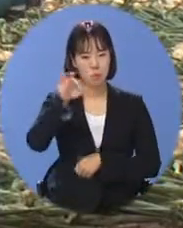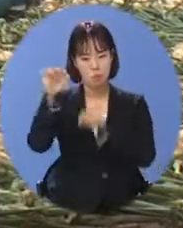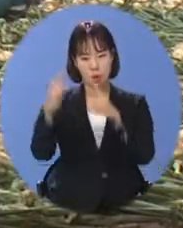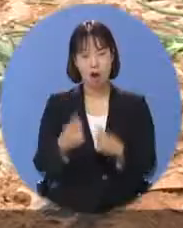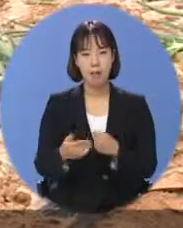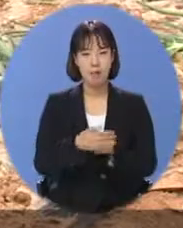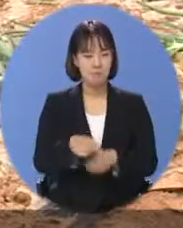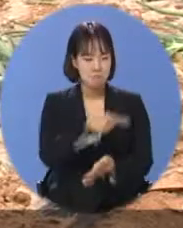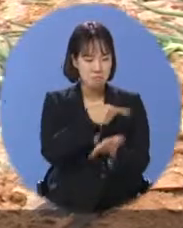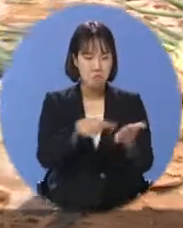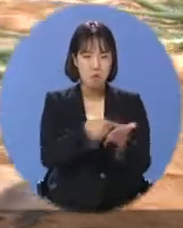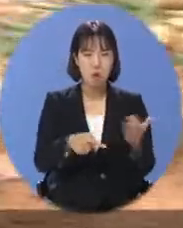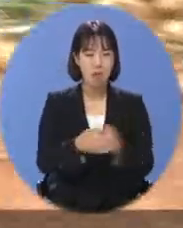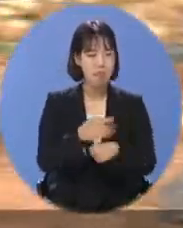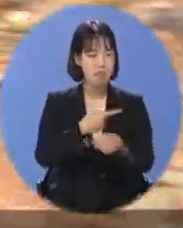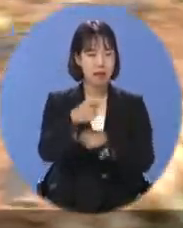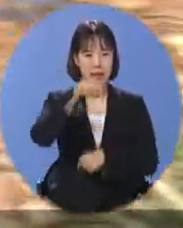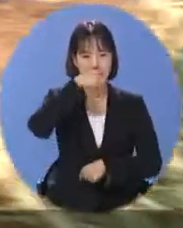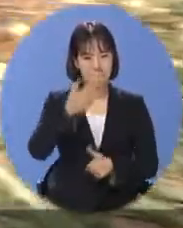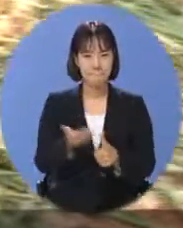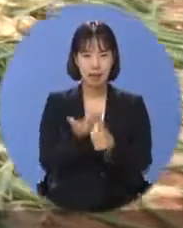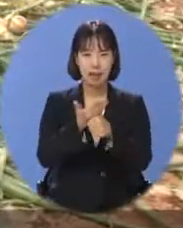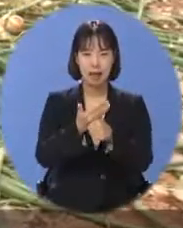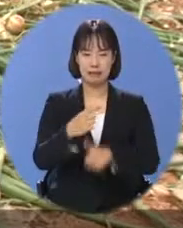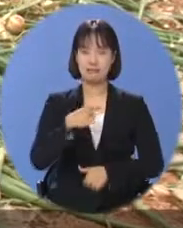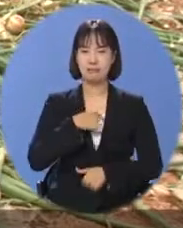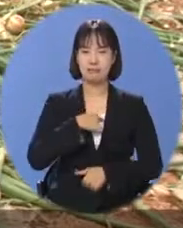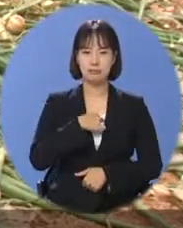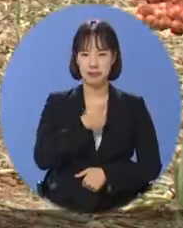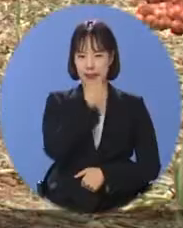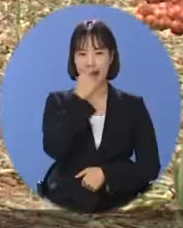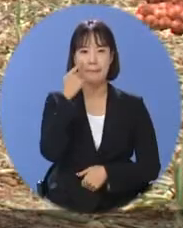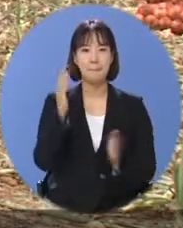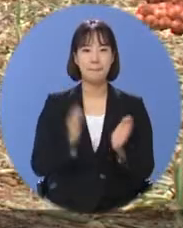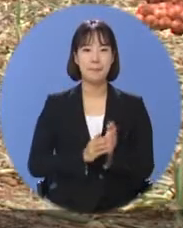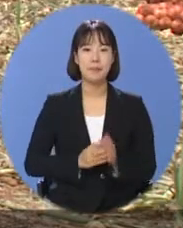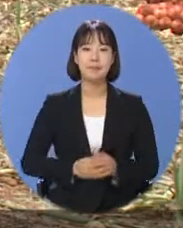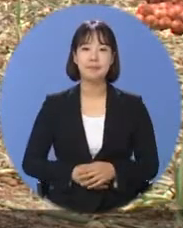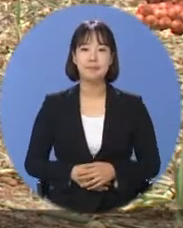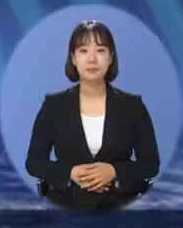손해를 본 농민들이 내년에는 양파 농사를 기피하는 것으로 분석했습니다.